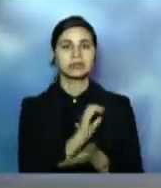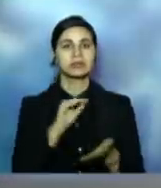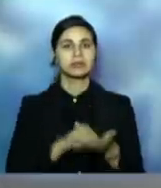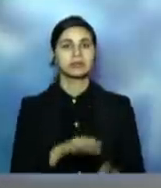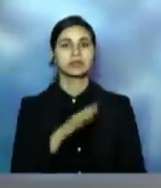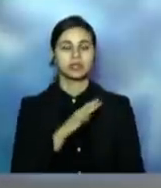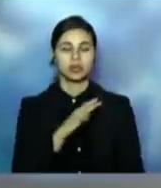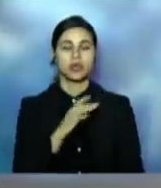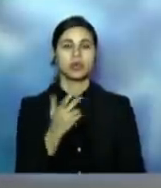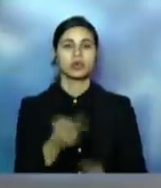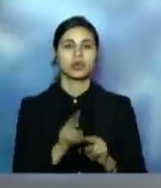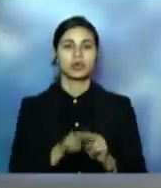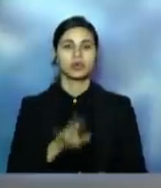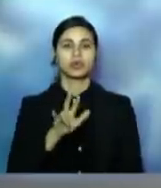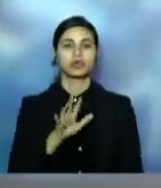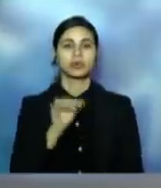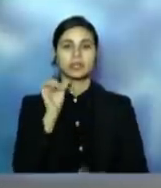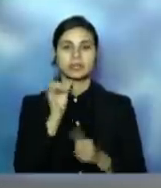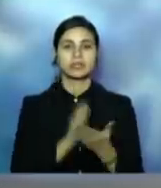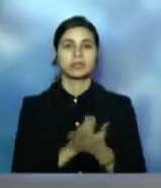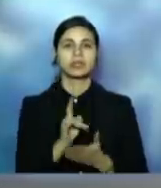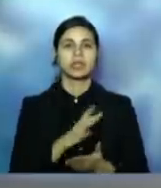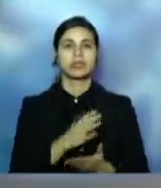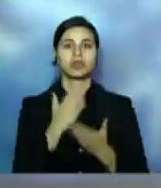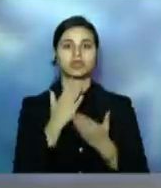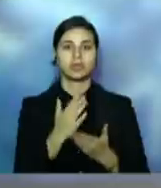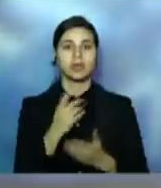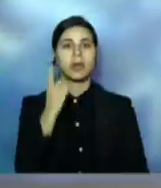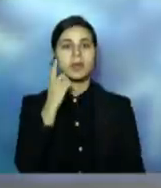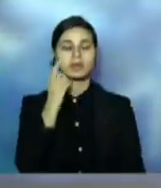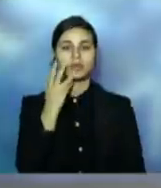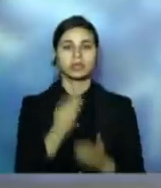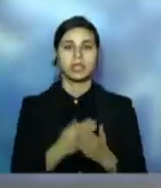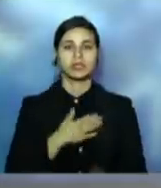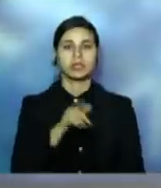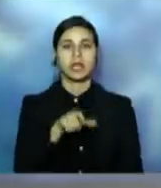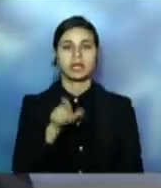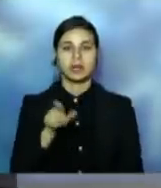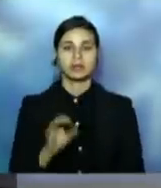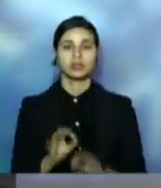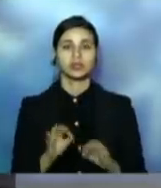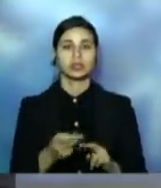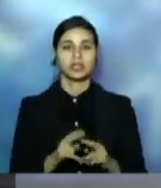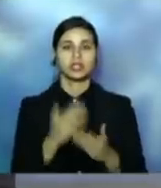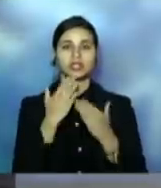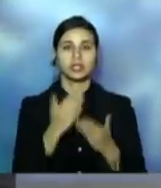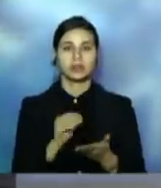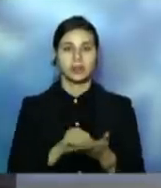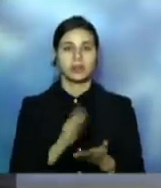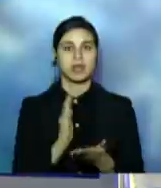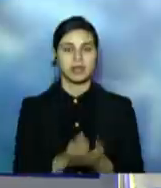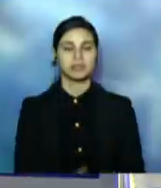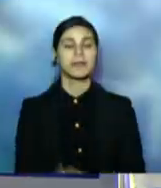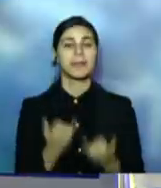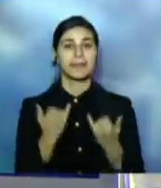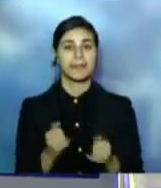რომ აი 95 წლის განმავლობაში რა შეკითხვებიც მესმოდა ჩვენი პაციენტებისაგან, ზუსტად ეს შეკითხვები არის. თუმცა ჩვენ ახლა